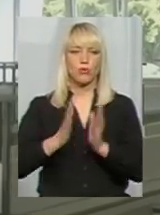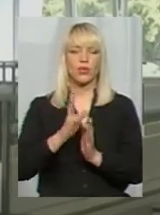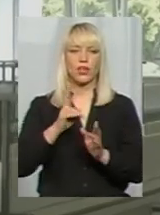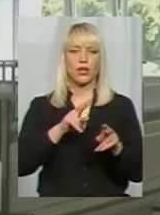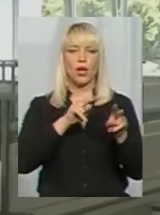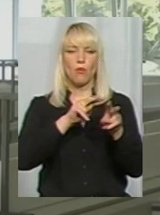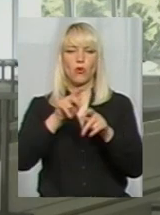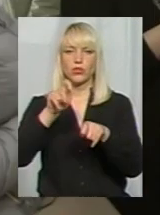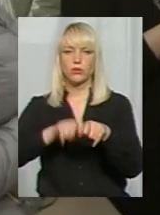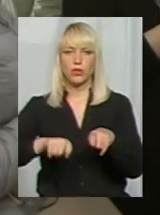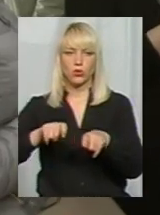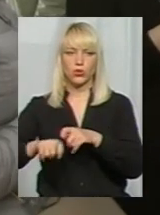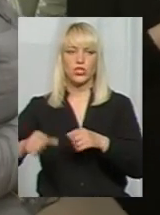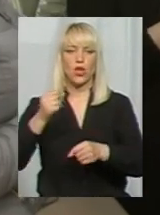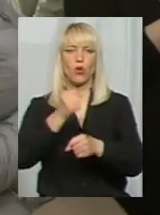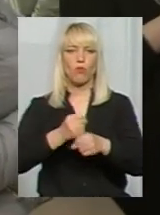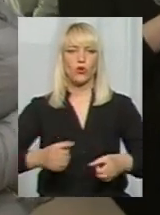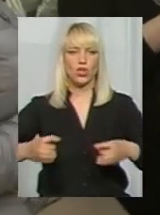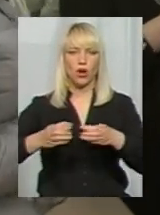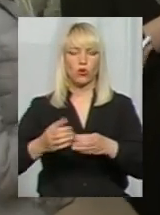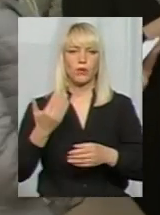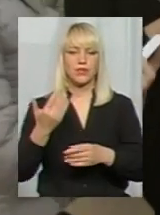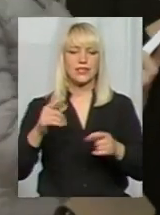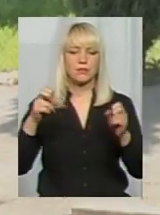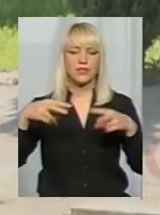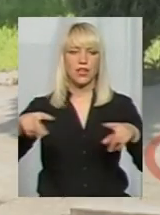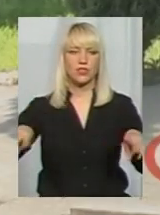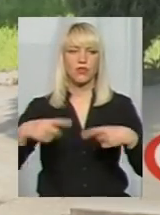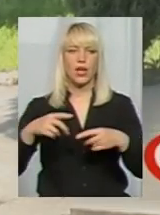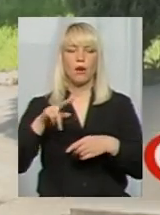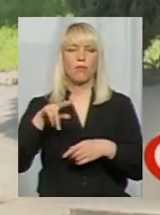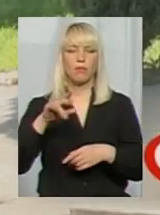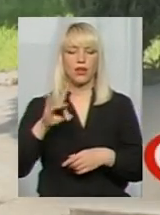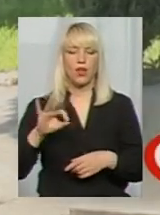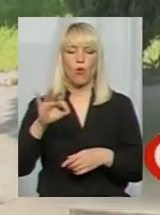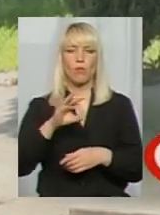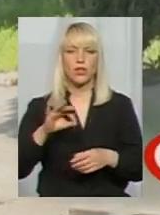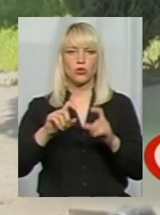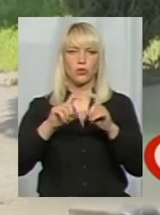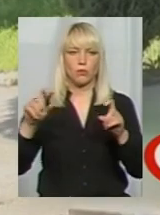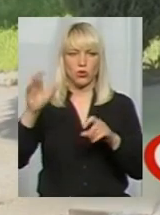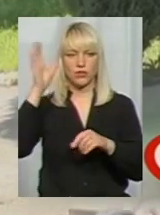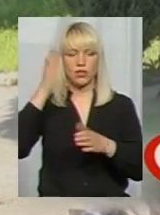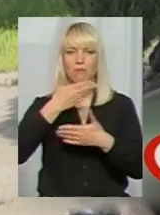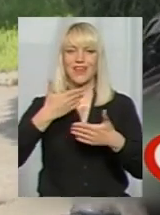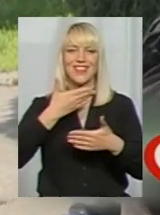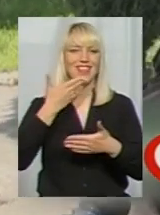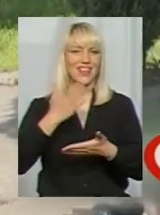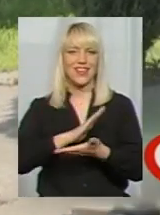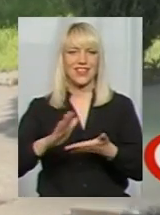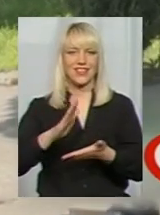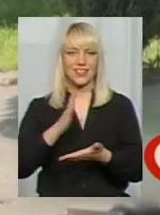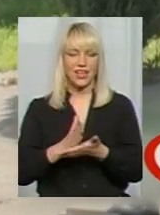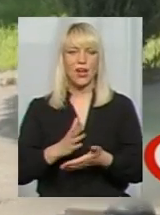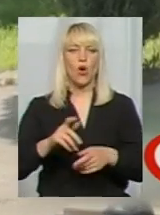протягом цього тижня робоча група. Її спеціально створили при обласному департаменті освіти. У мене є контролюючим органом, це